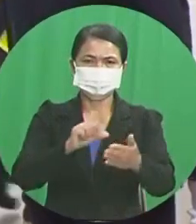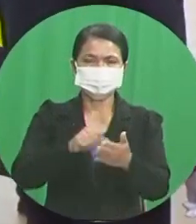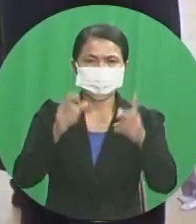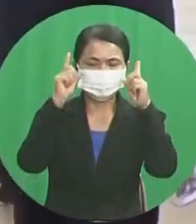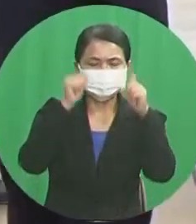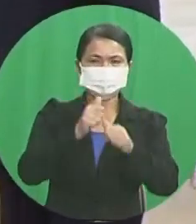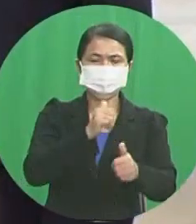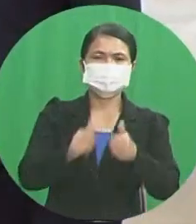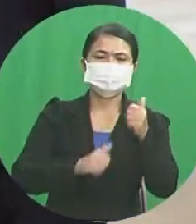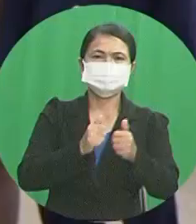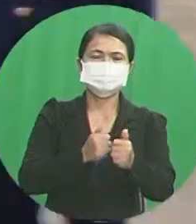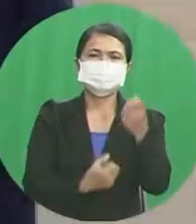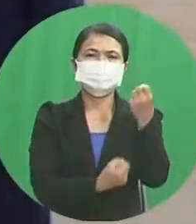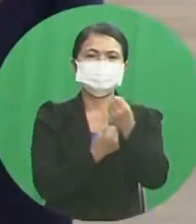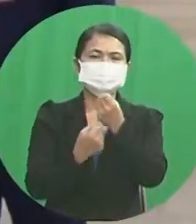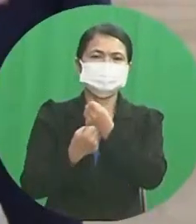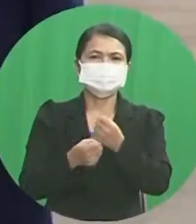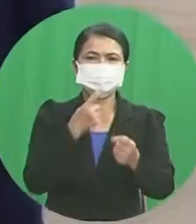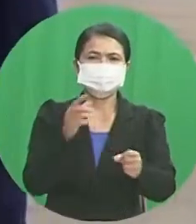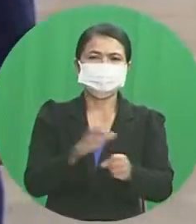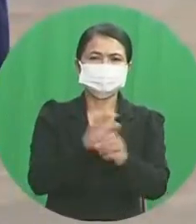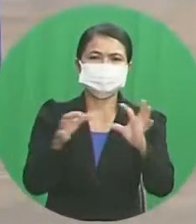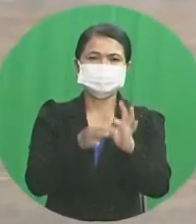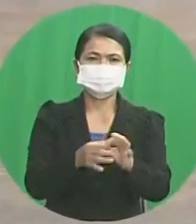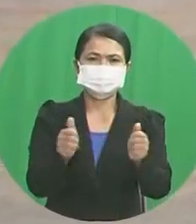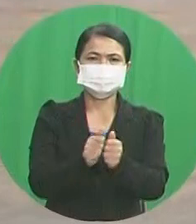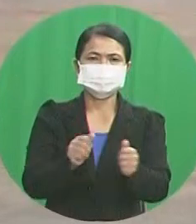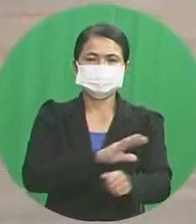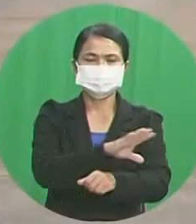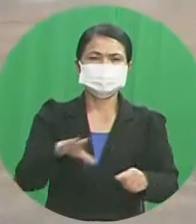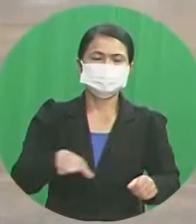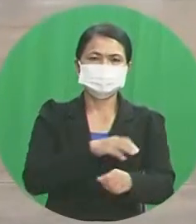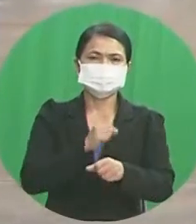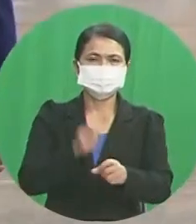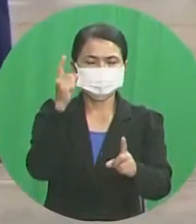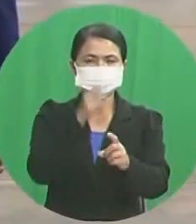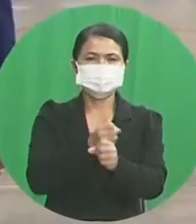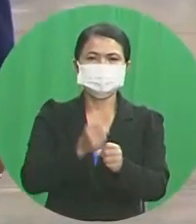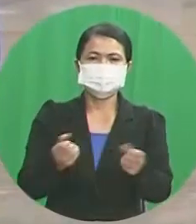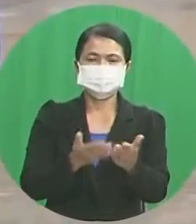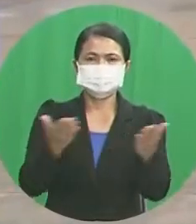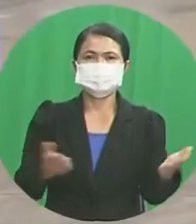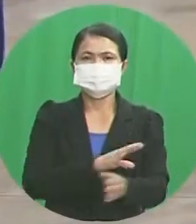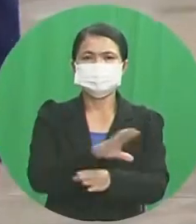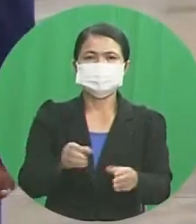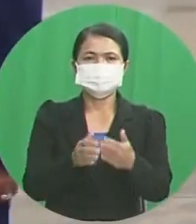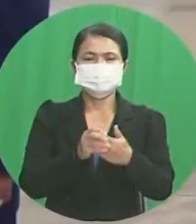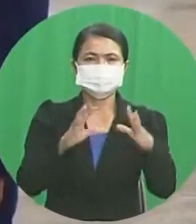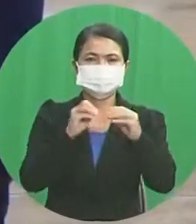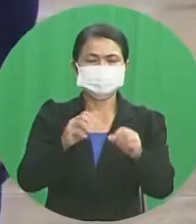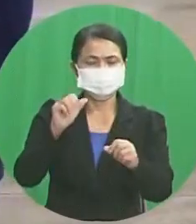ឯកឧត្តមក៏បានសម្ដែងនៅការគាំទ្រនិងសន្យាសហការជាមួយនឹងកម្ពុជាដើម្បីធ្វើយ៉ាងណាឲ្យកម្ពុជាដឹកនាំកិច្ច